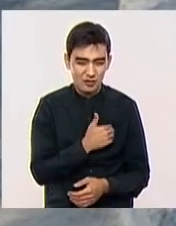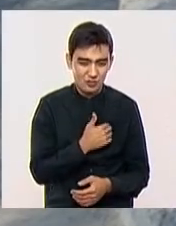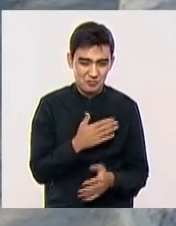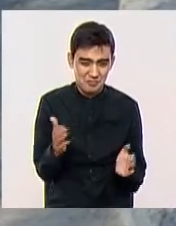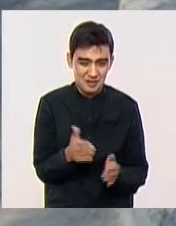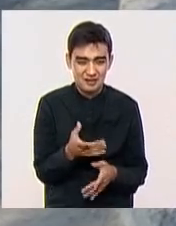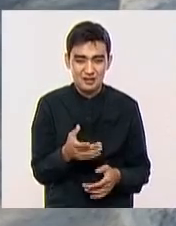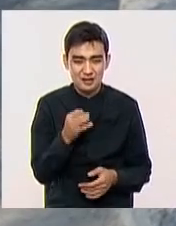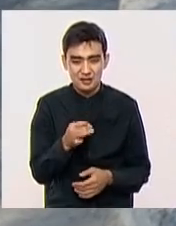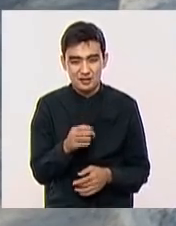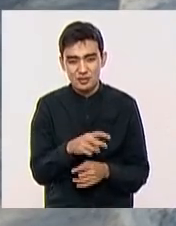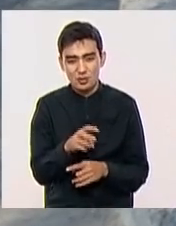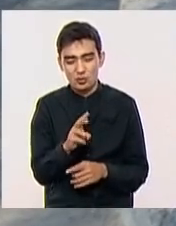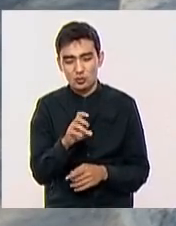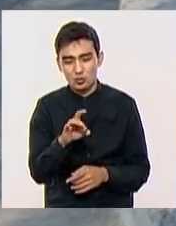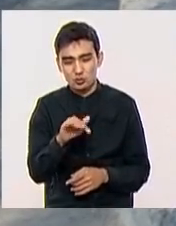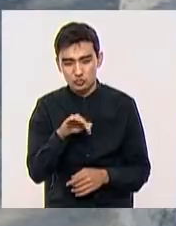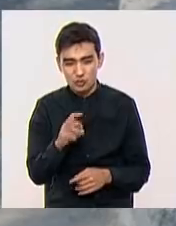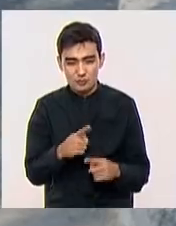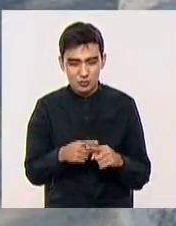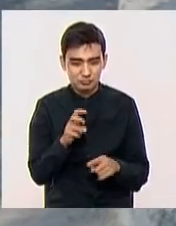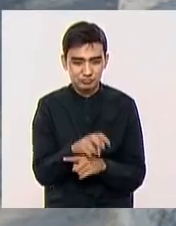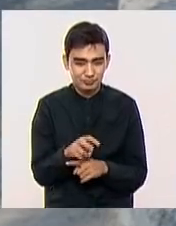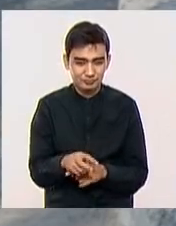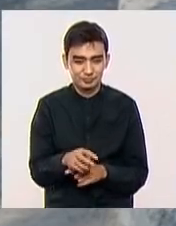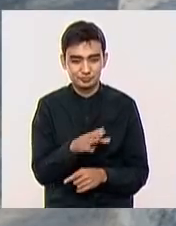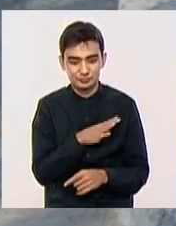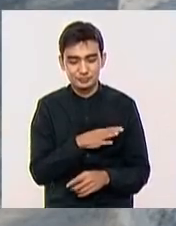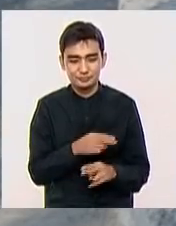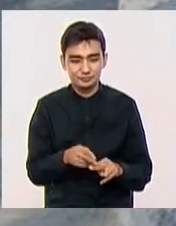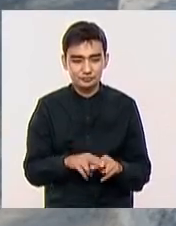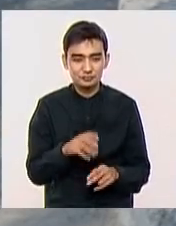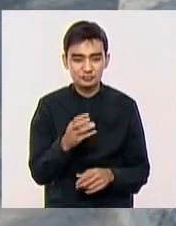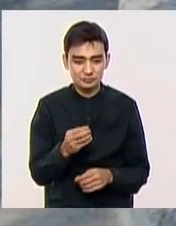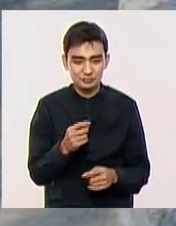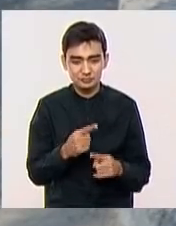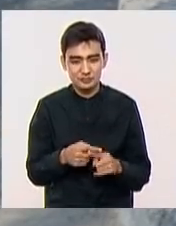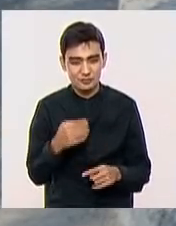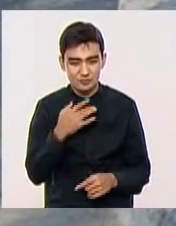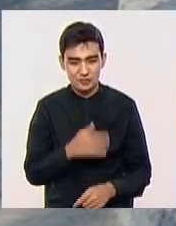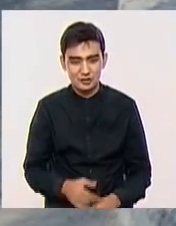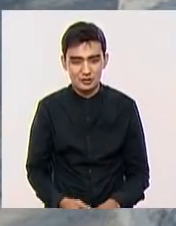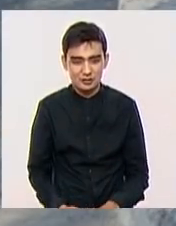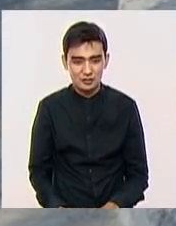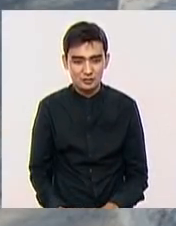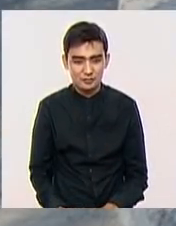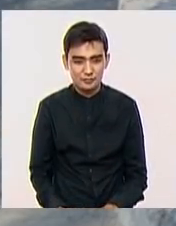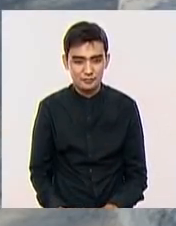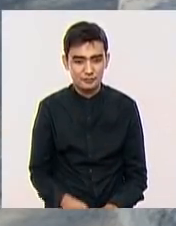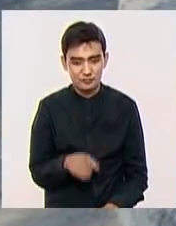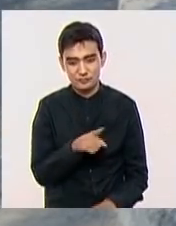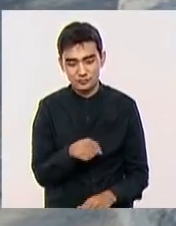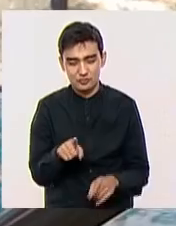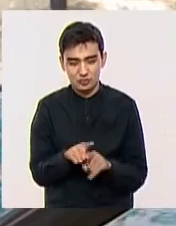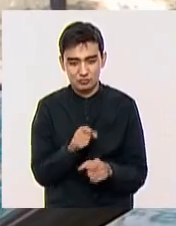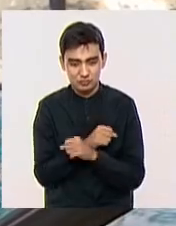Потом многие кто-то на кружки ходят. Совмещение кружков, правильно? Вот. Ну и плюс еще... Им же тоже отдыхать надо,